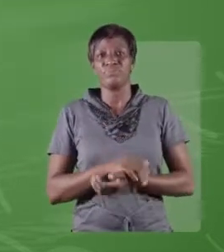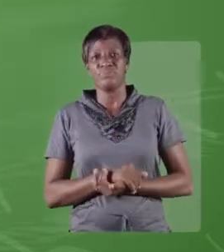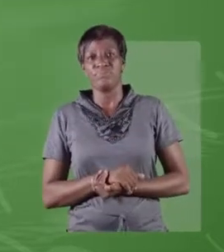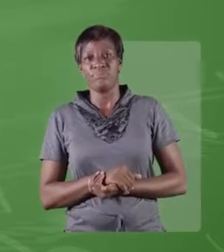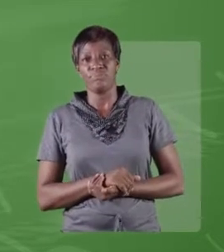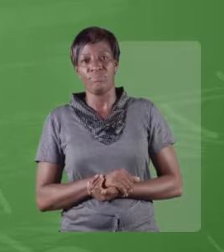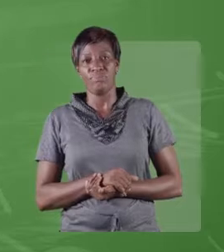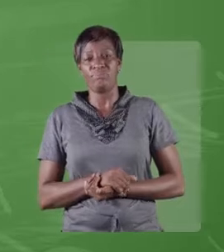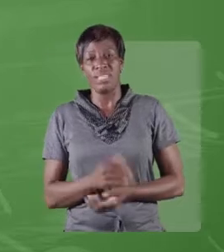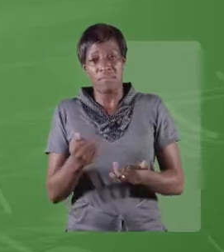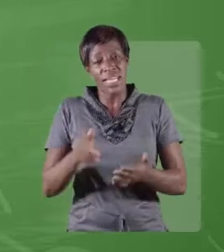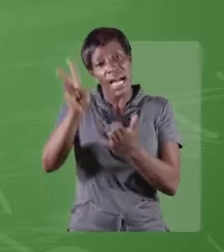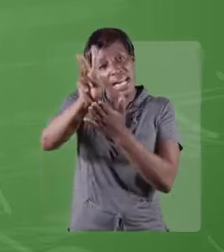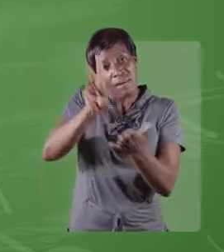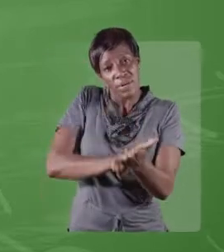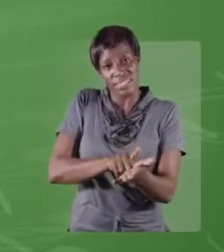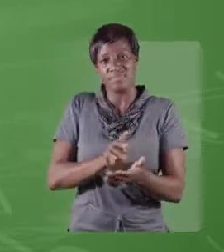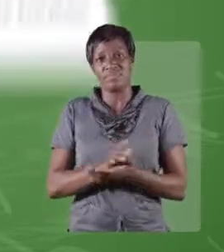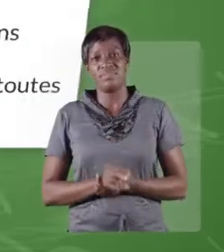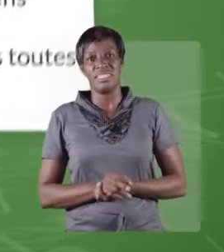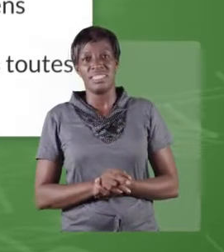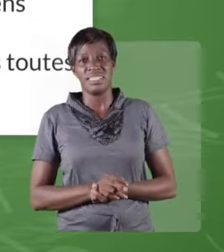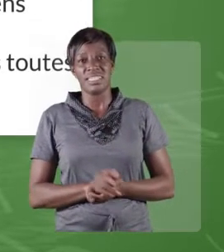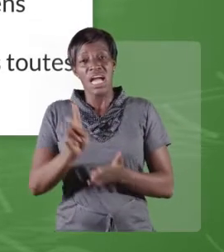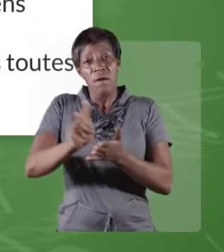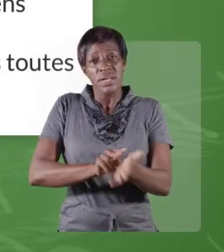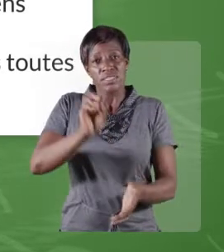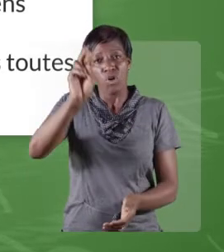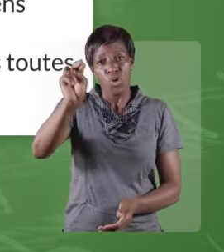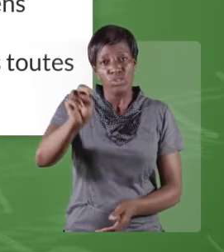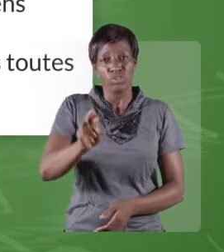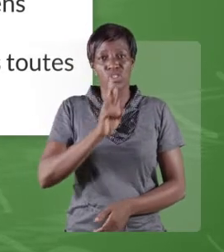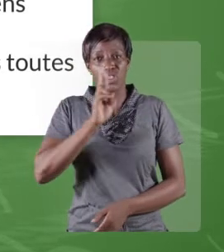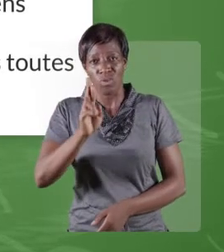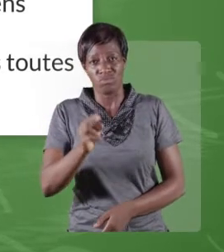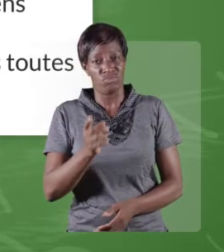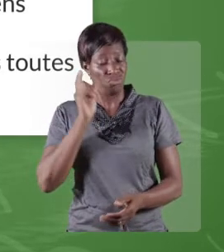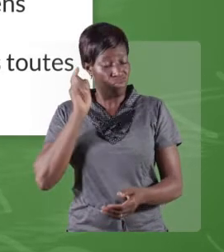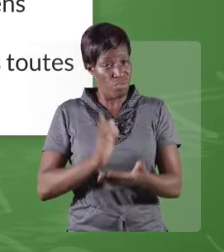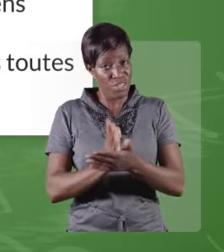Les principes. Les principes de l'ONU sont les suivants.